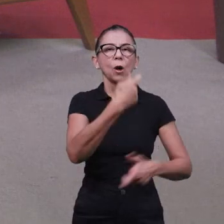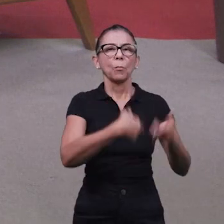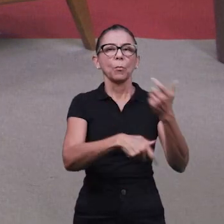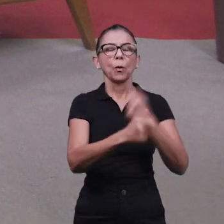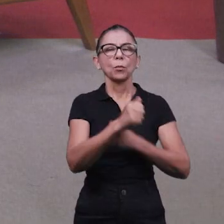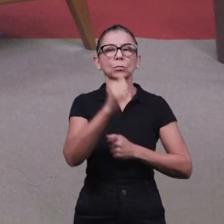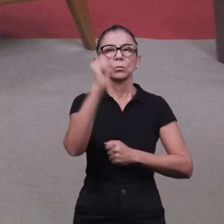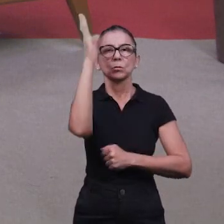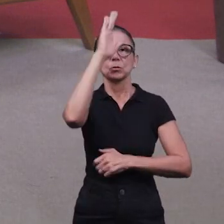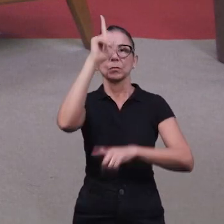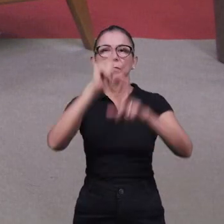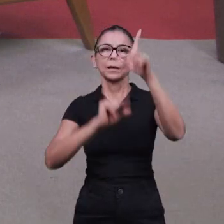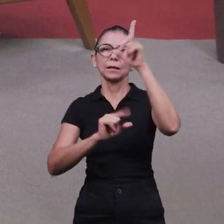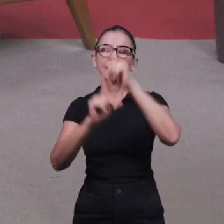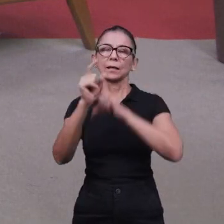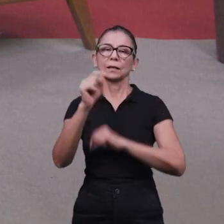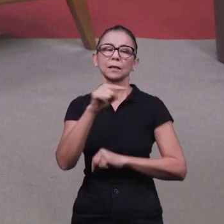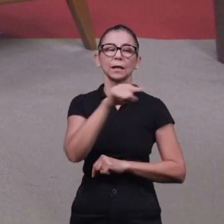vaillants,